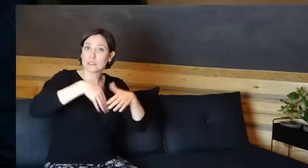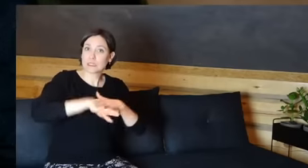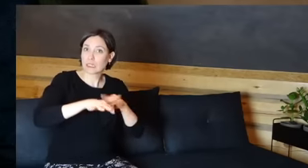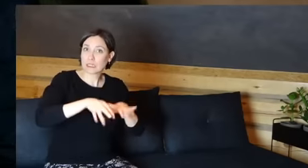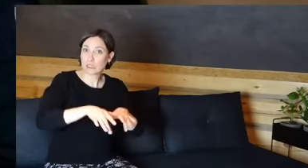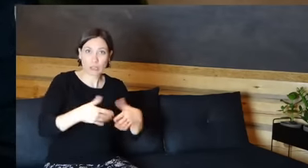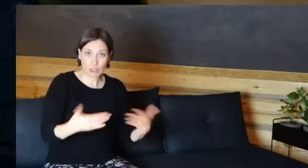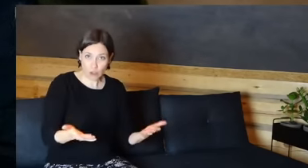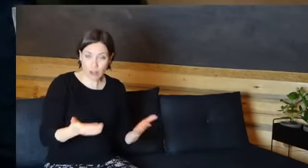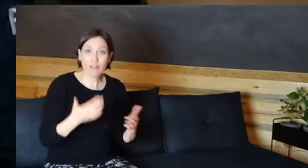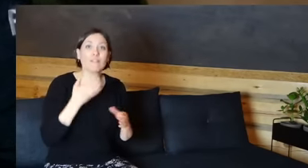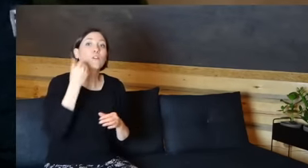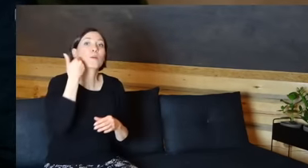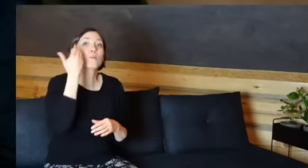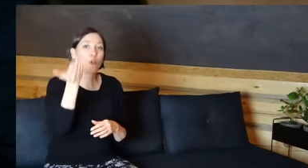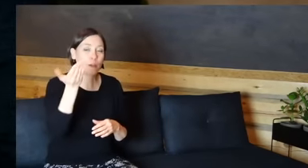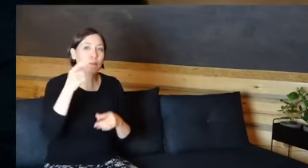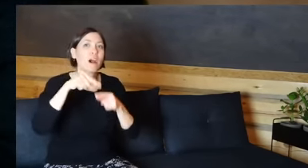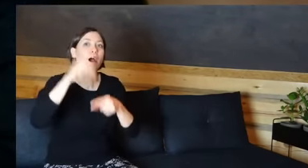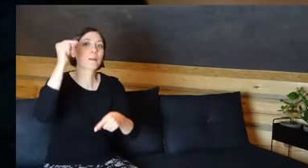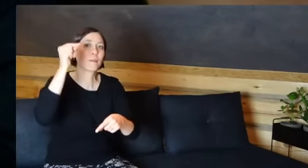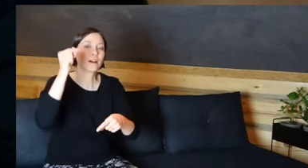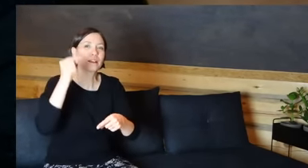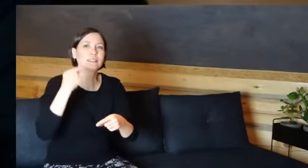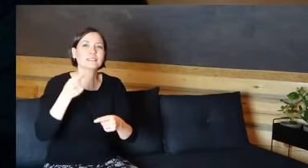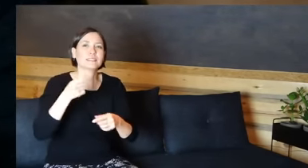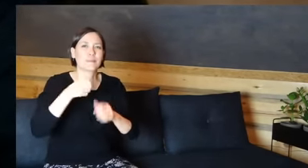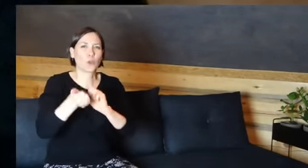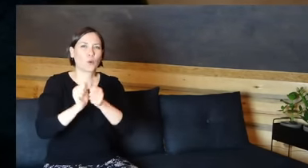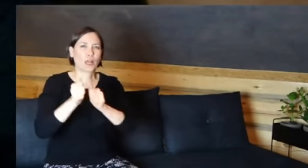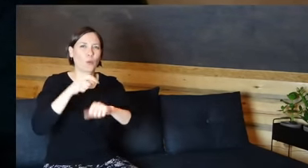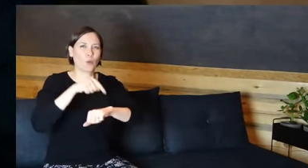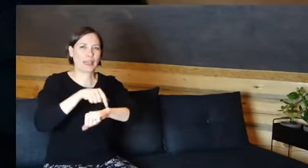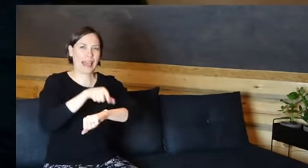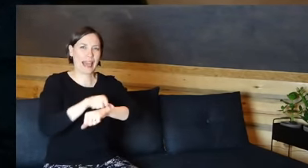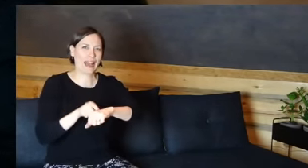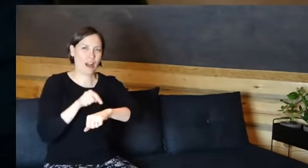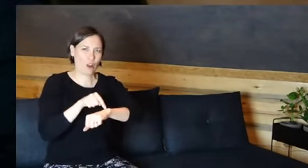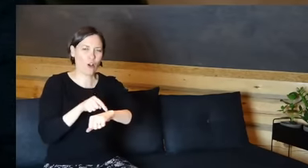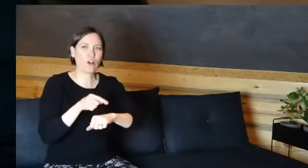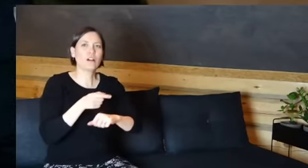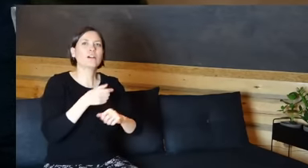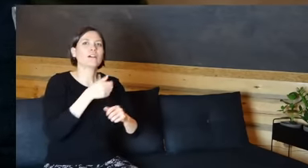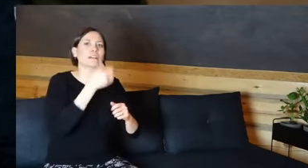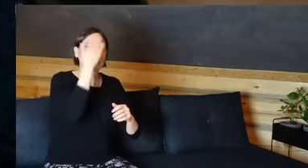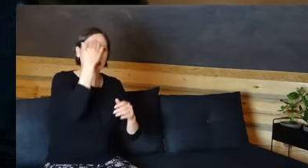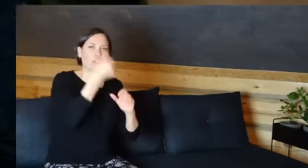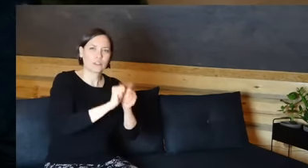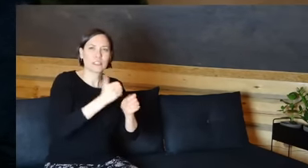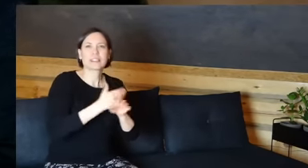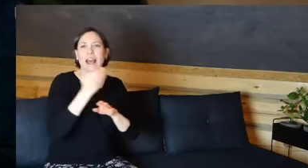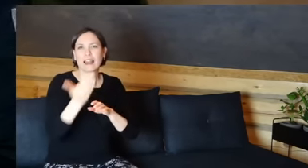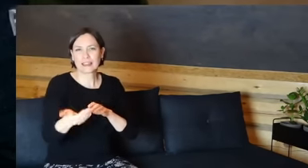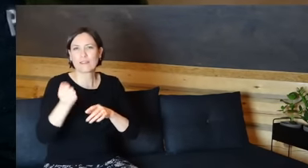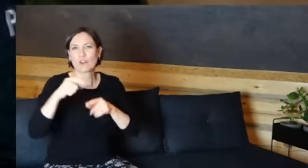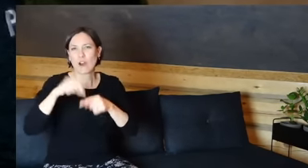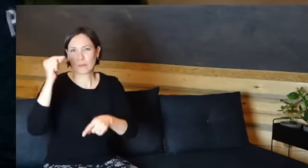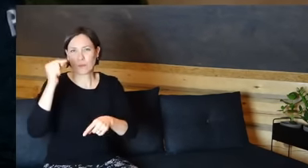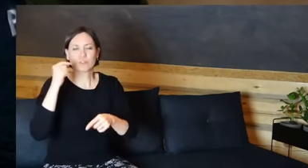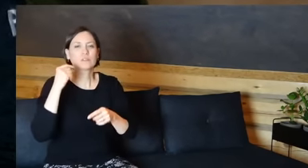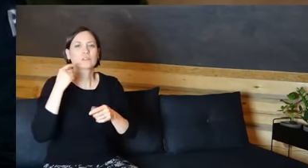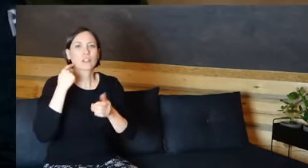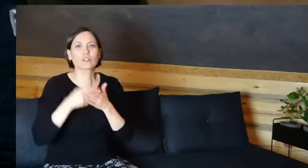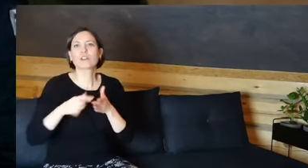voidaan sitten myöhemmin arpoa se urheilukello perustavan visan jälkeen, jolloin pääsee kaikki mukaan siihen